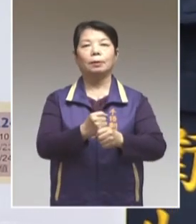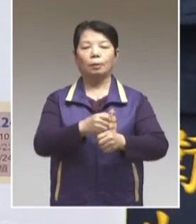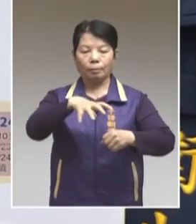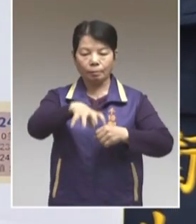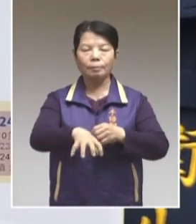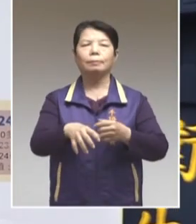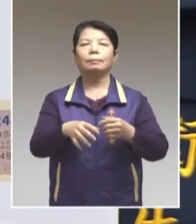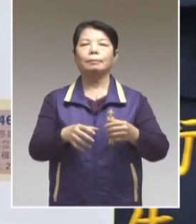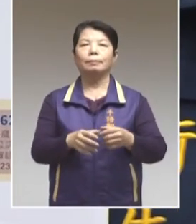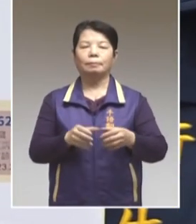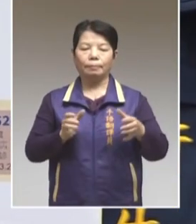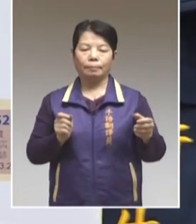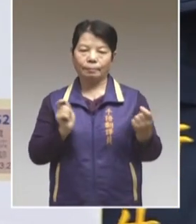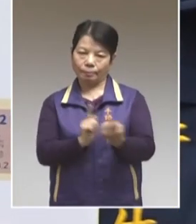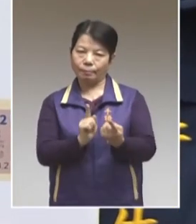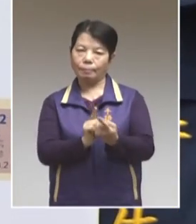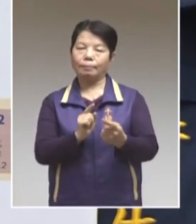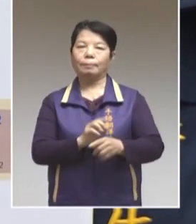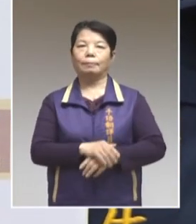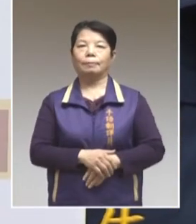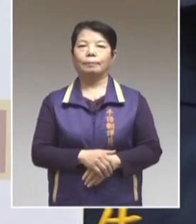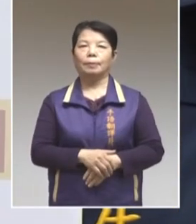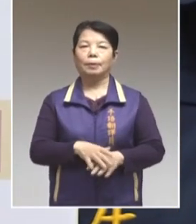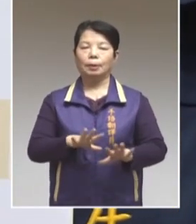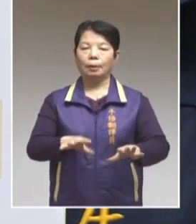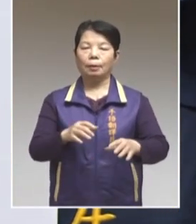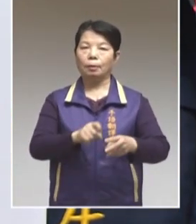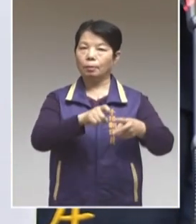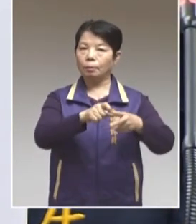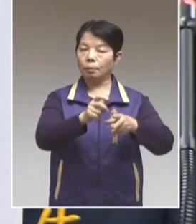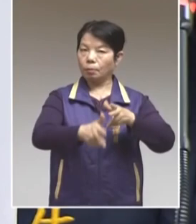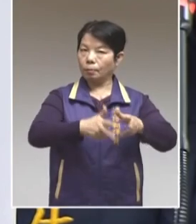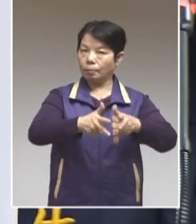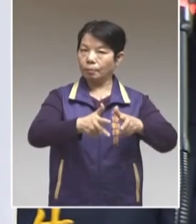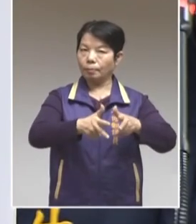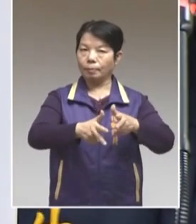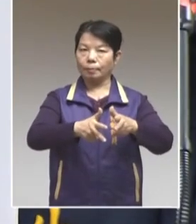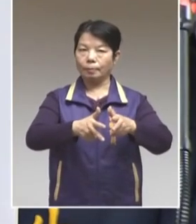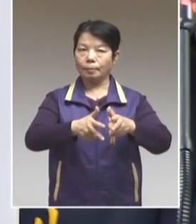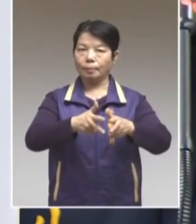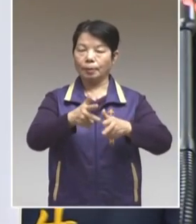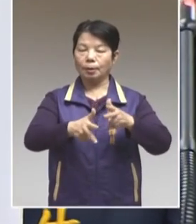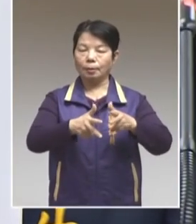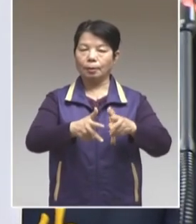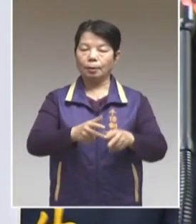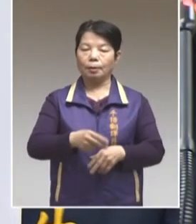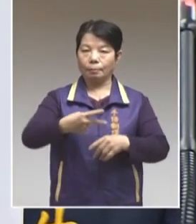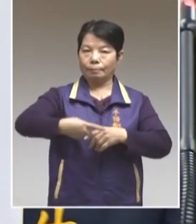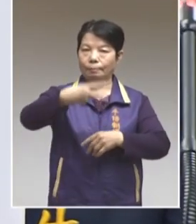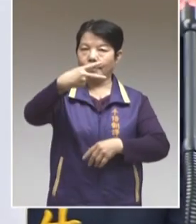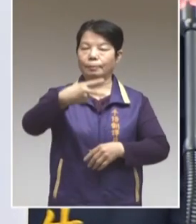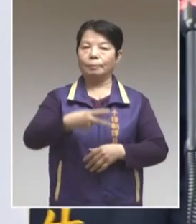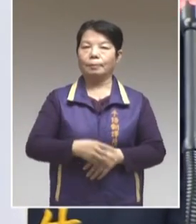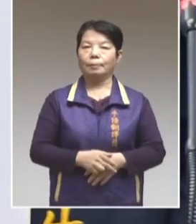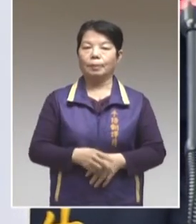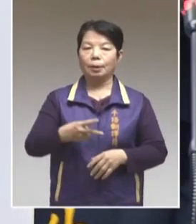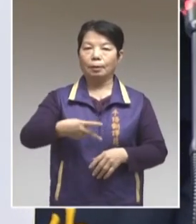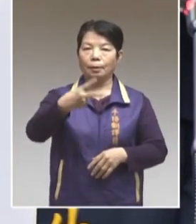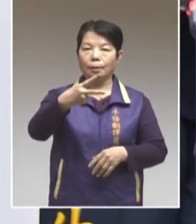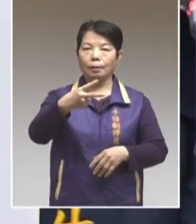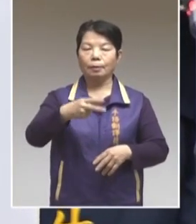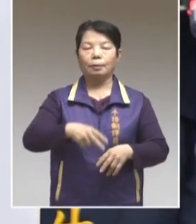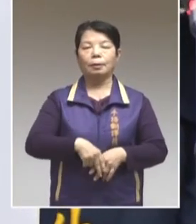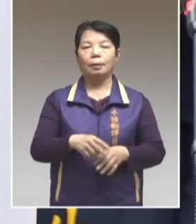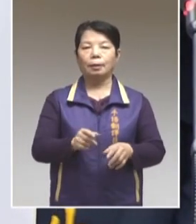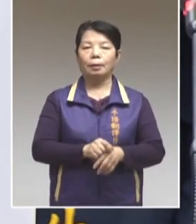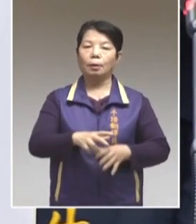作业范围里面，也就是说他们是在工厂的这个场域的二楼。那二楼是一个开放空